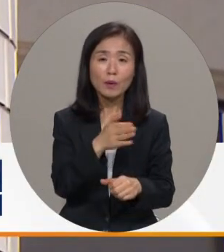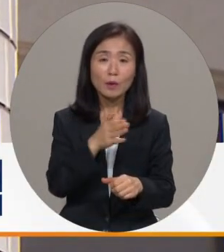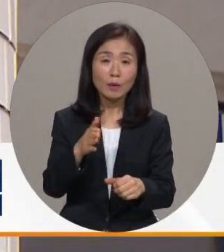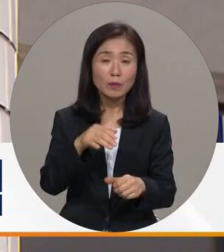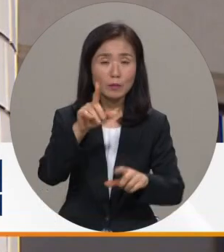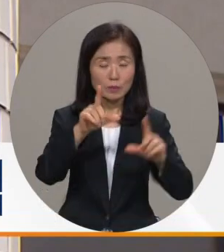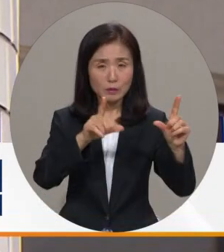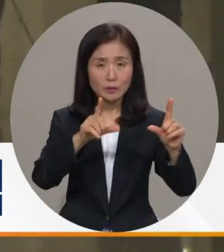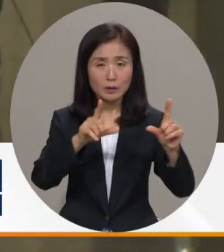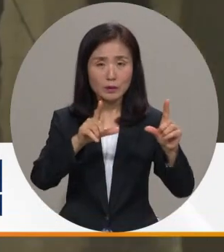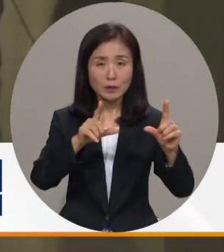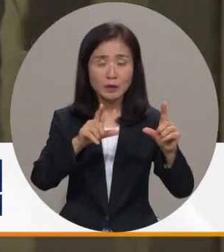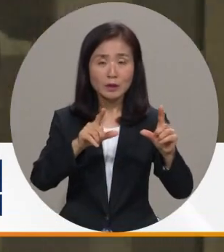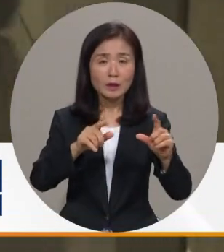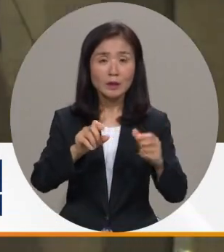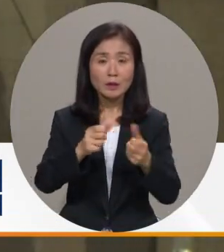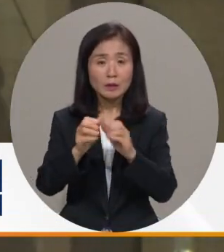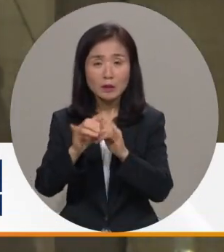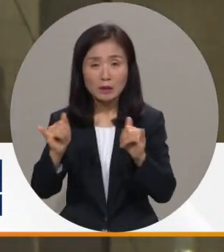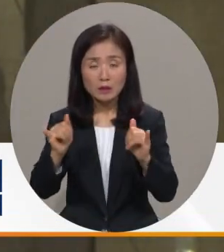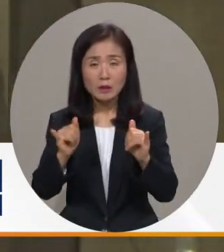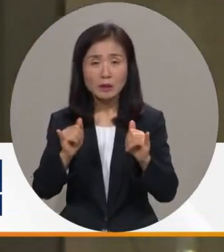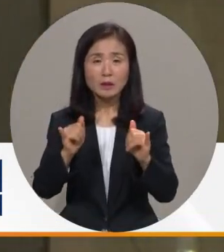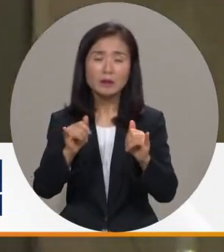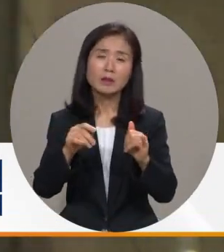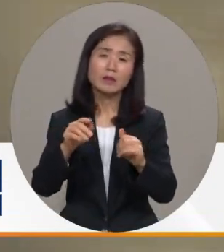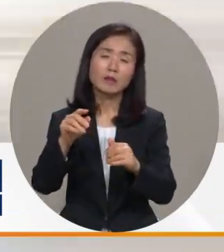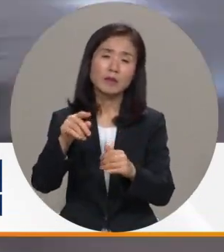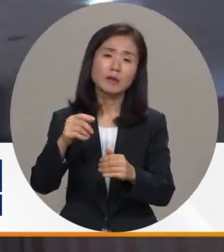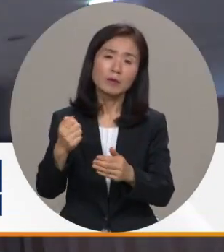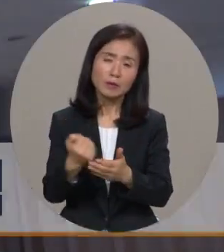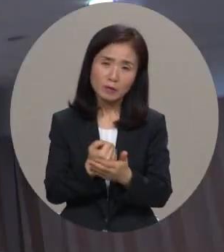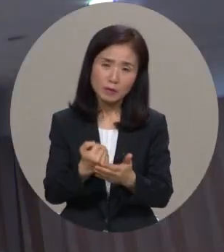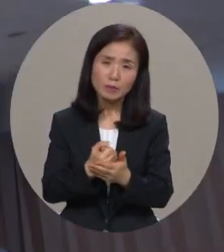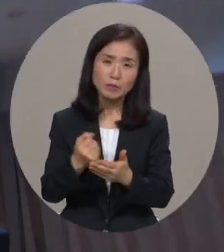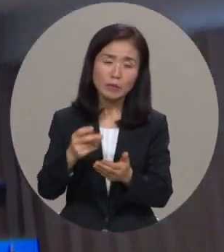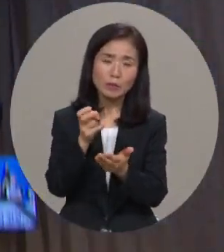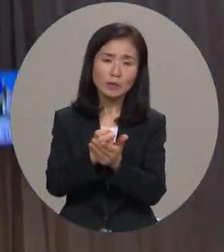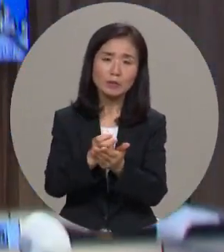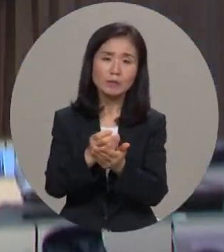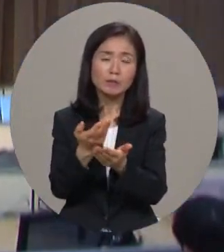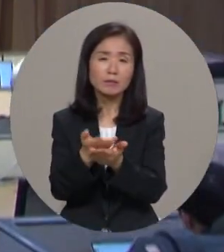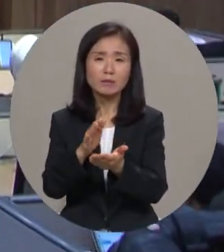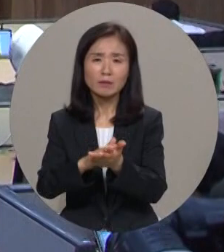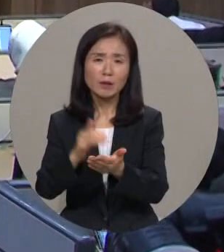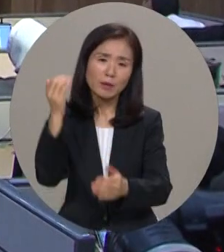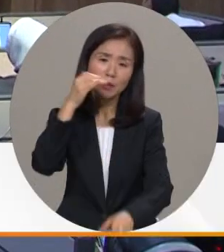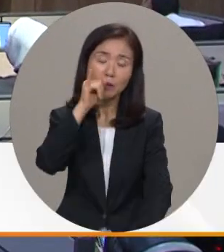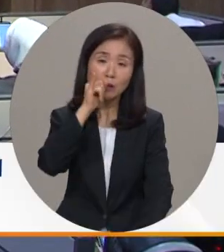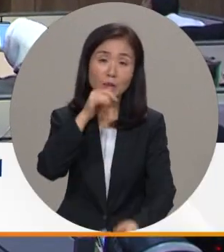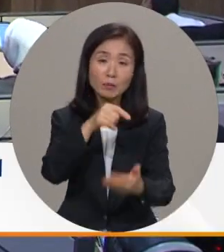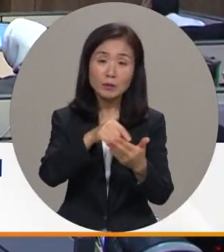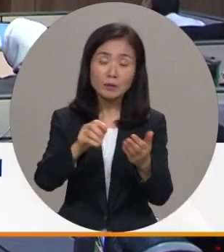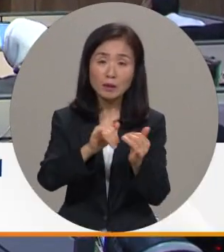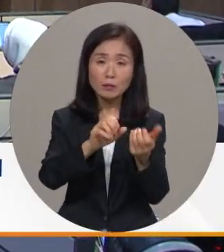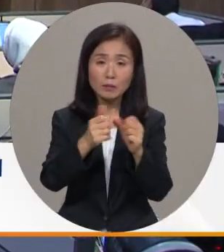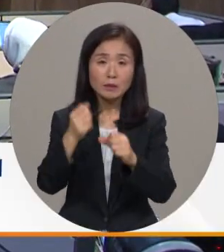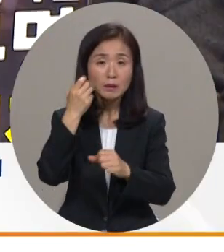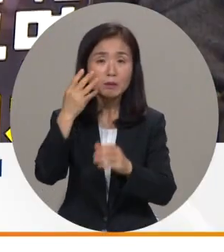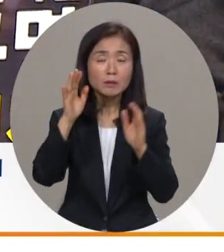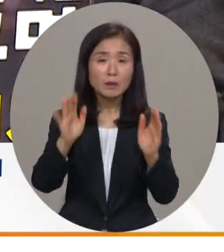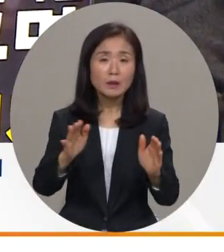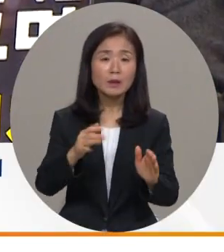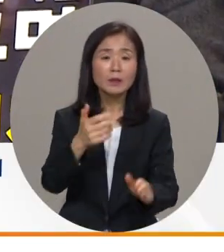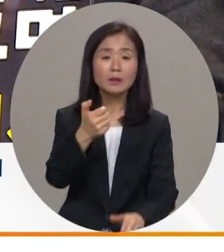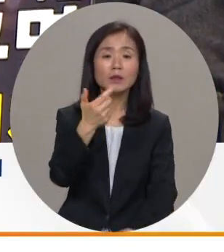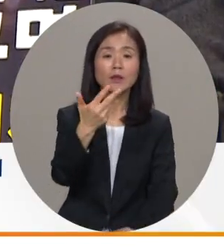순직 인정과 법 개정에 걸림돌이 되고 있다는 지적입니다. 특히 피해자가 숨진 뒤 4개월간